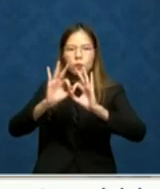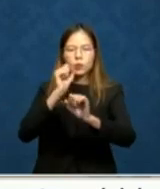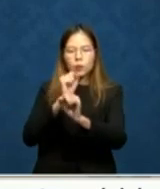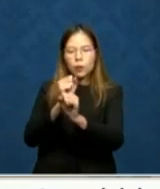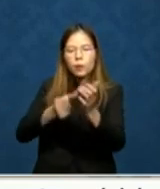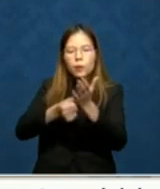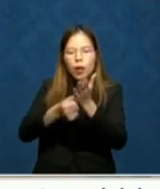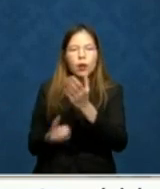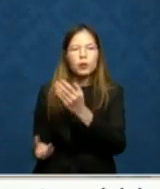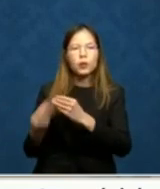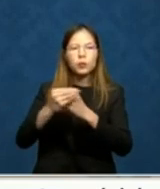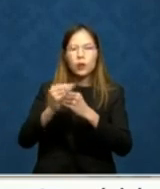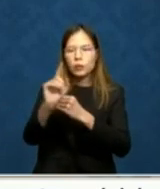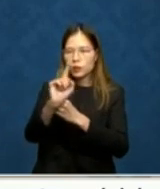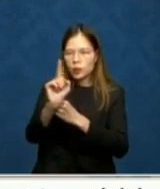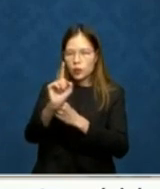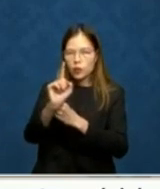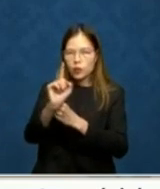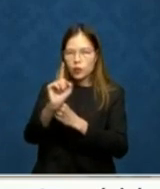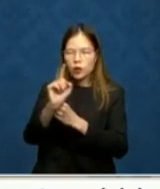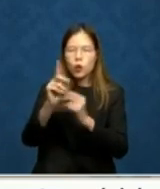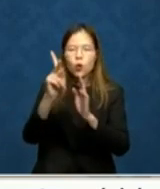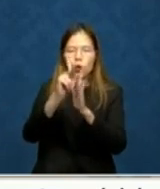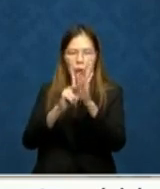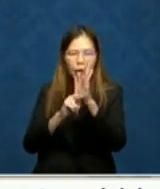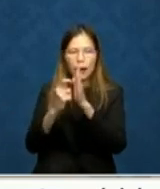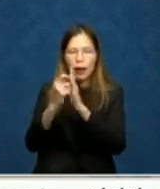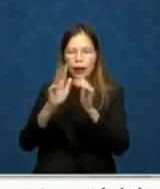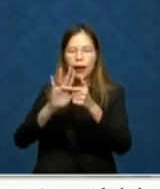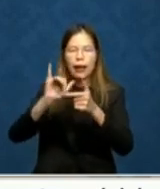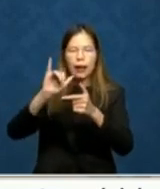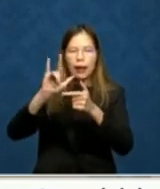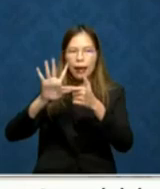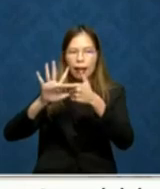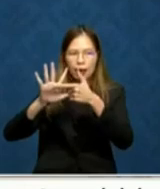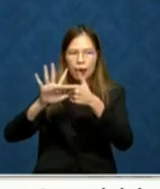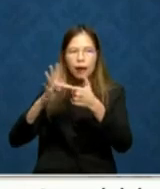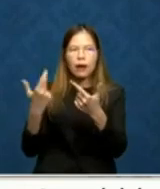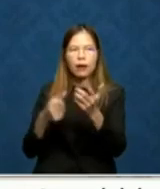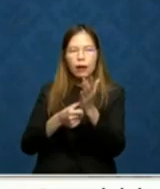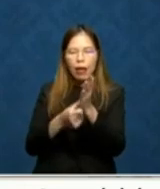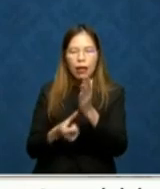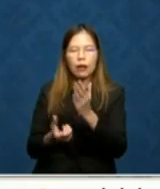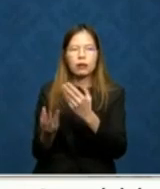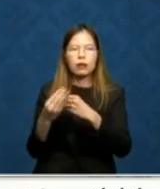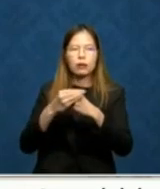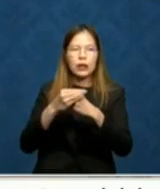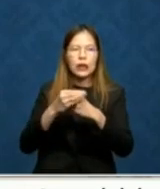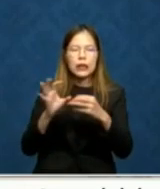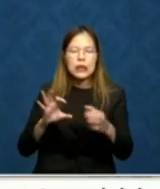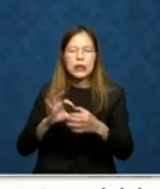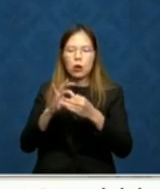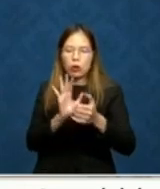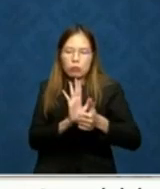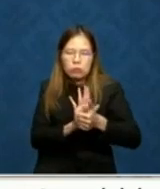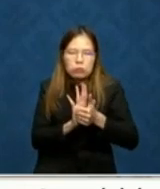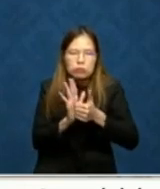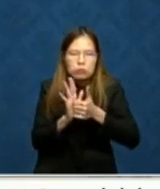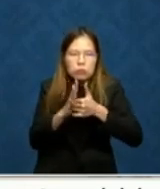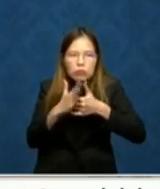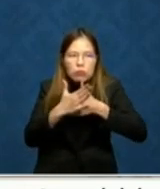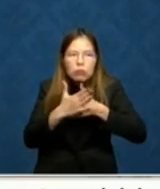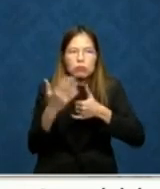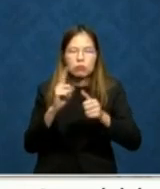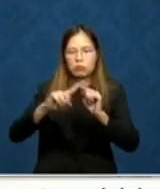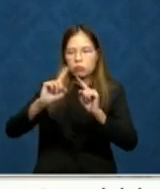แก้ไขเพิ่มเติมประมวลกฎหมายอาญาเพื่อยกระดับการป้องกันและแก้ปัญหาการคุกคามทางเพศค่ะปัญห